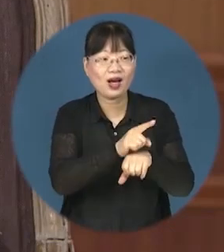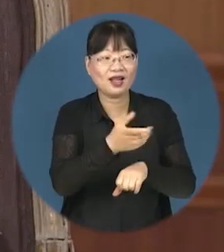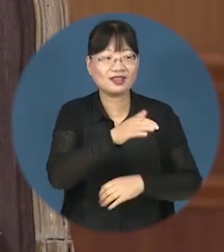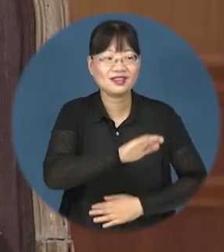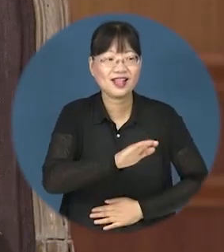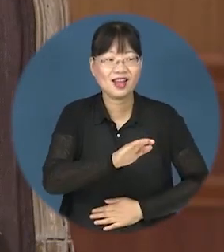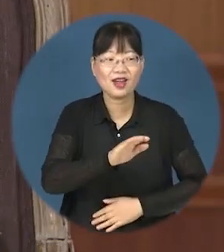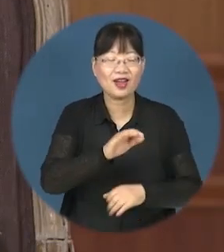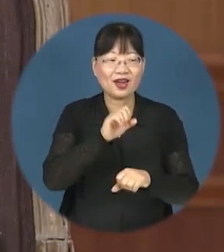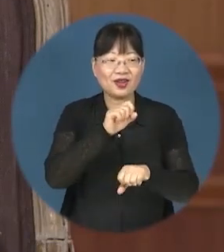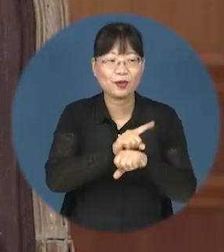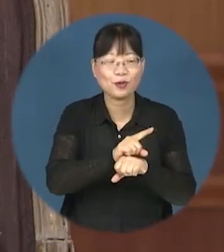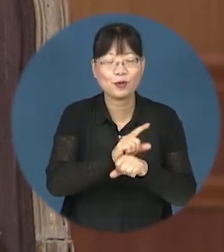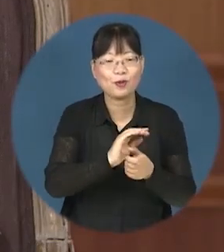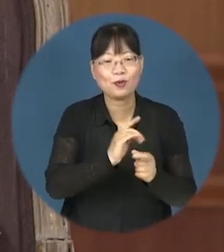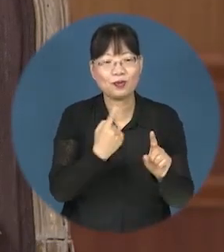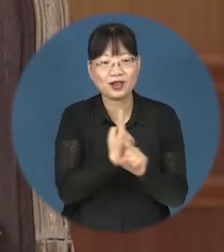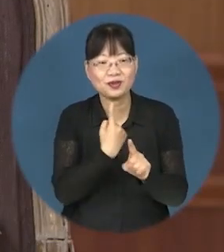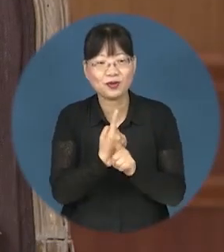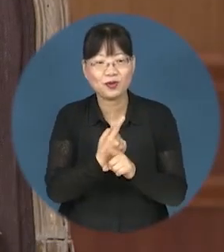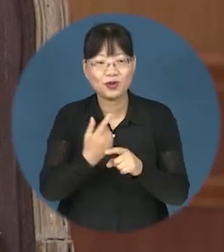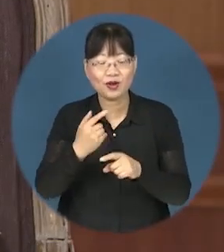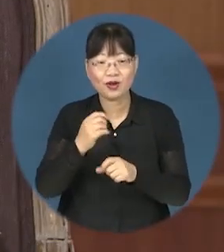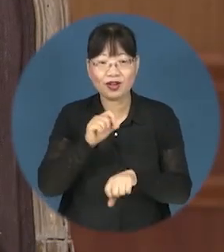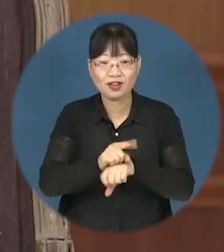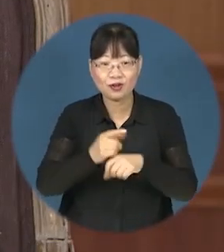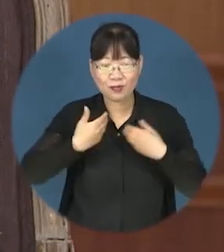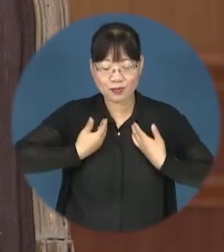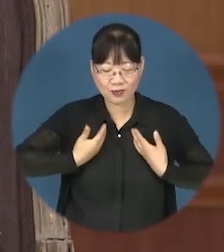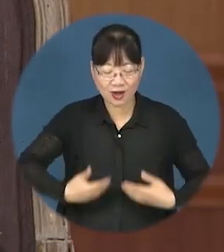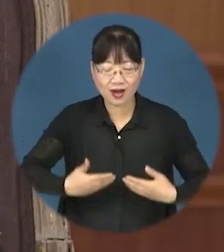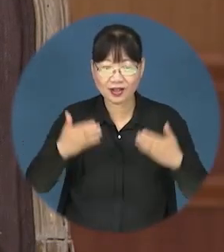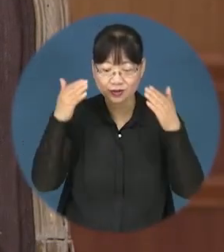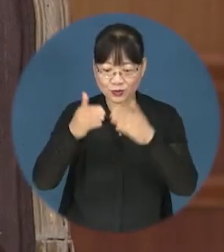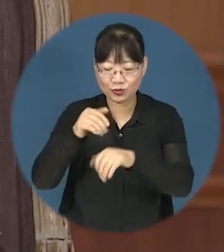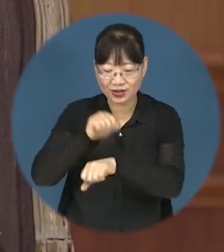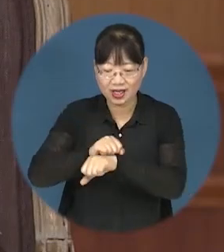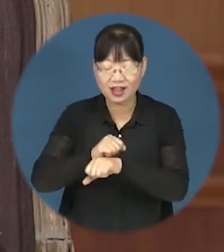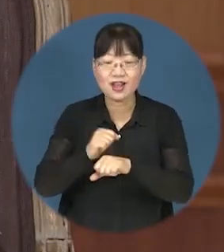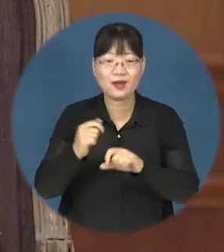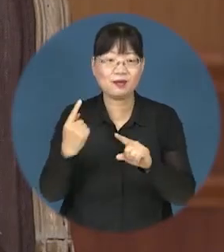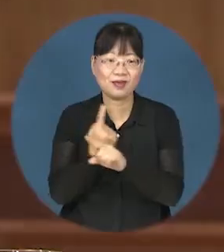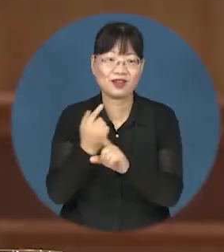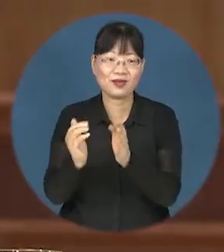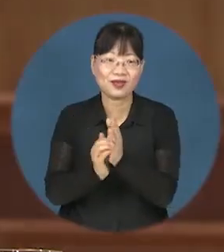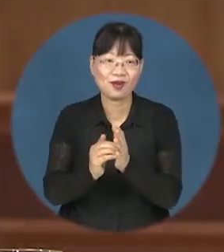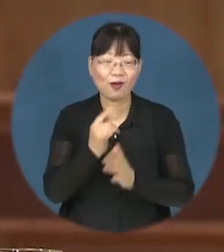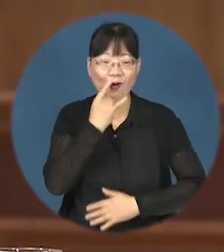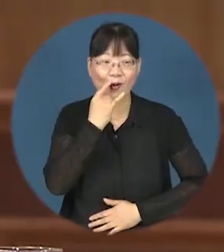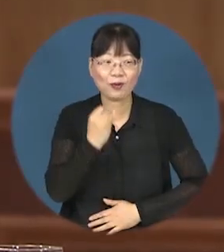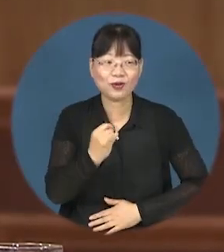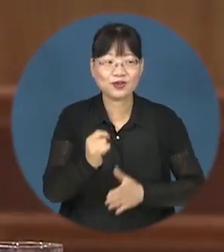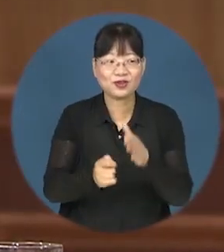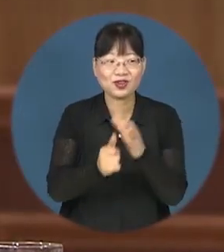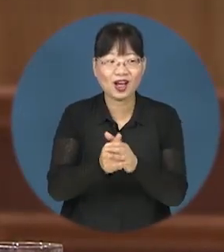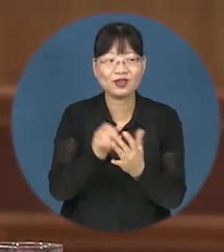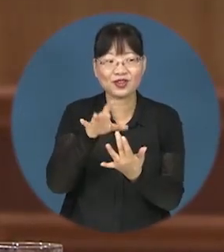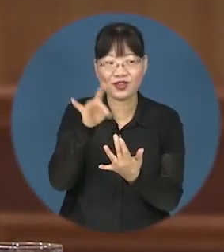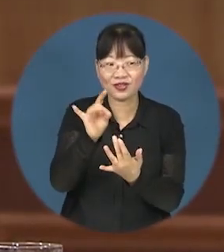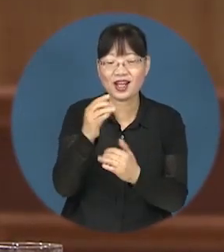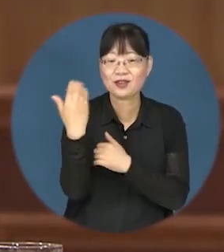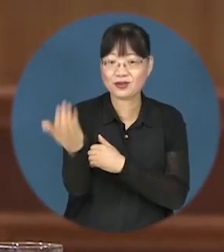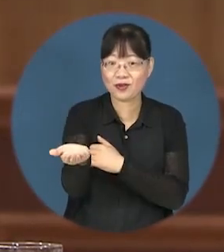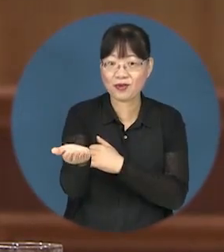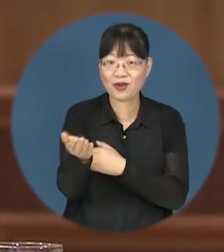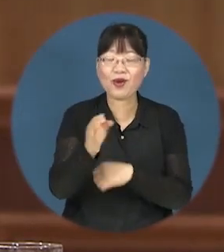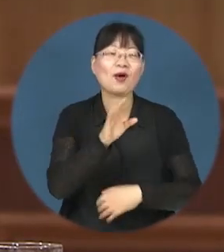또 정리도 좀 잘할 수 있게 되고 집중도 좀 잘할 수 있게 되었습니다 어 어머님의 아주 탁월한 선택하신 걸